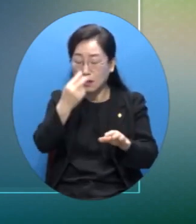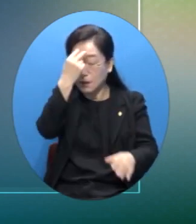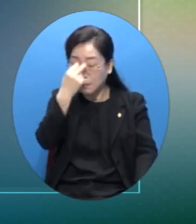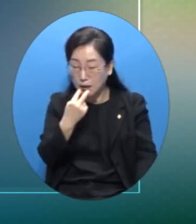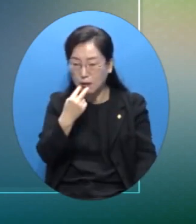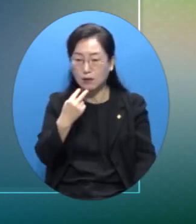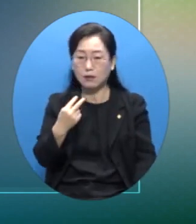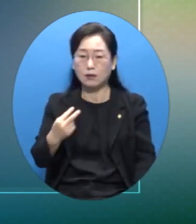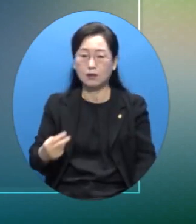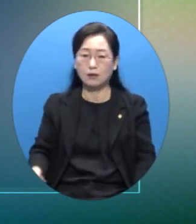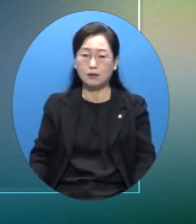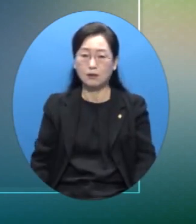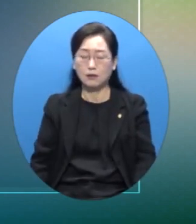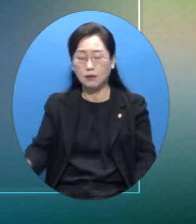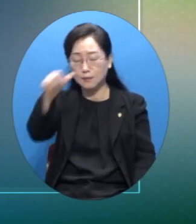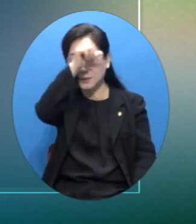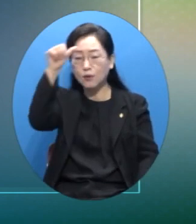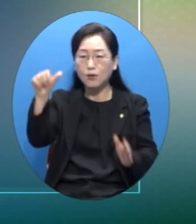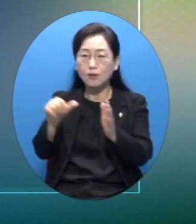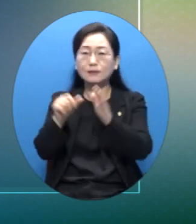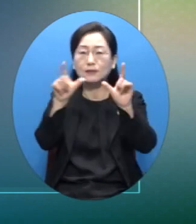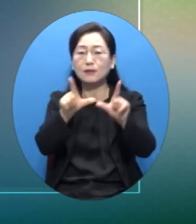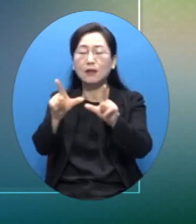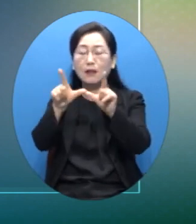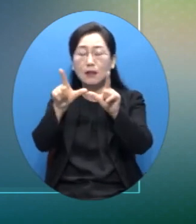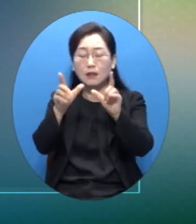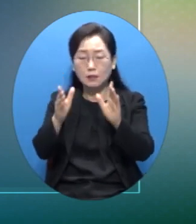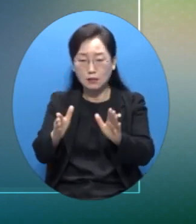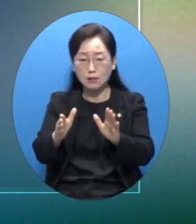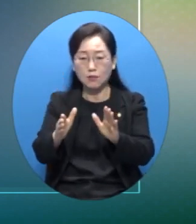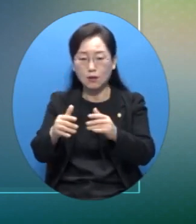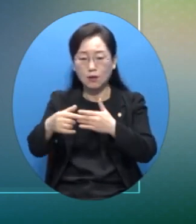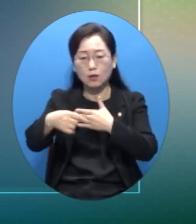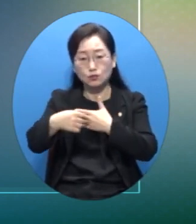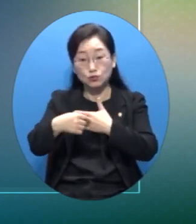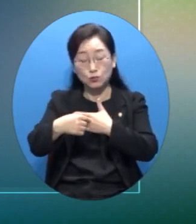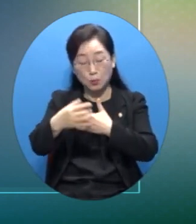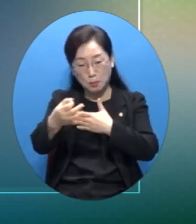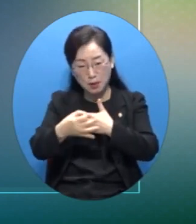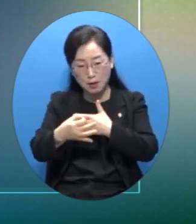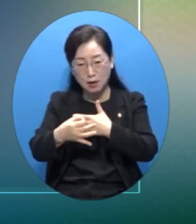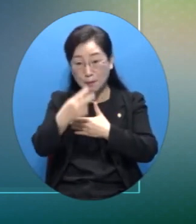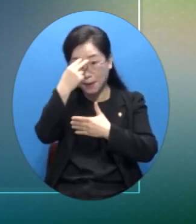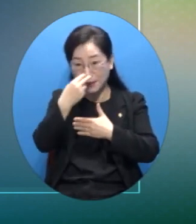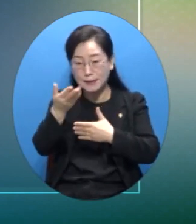되고 평생 살면서 육적인 맹인으로 살았지만 예수를 믿고 나서